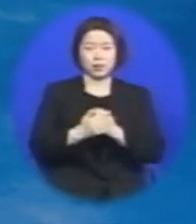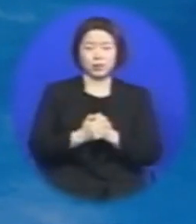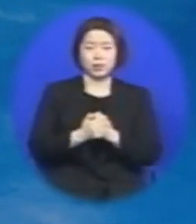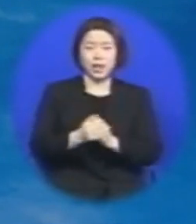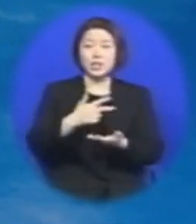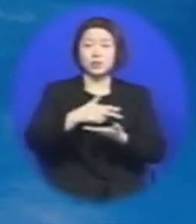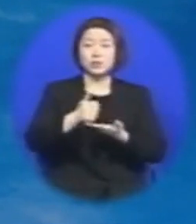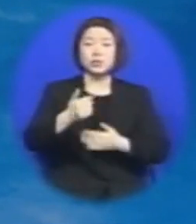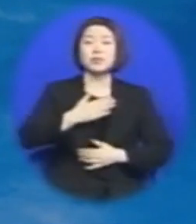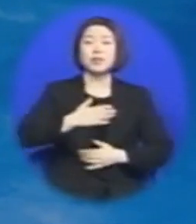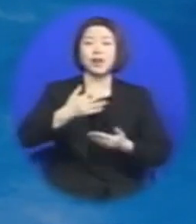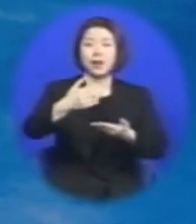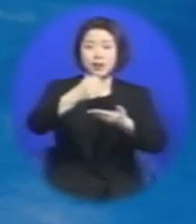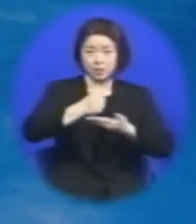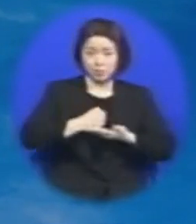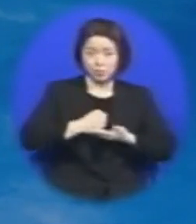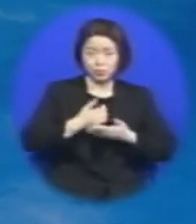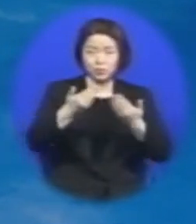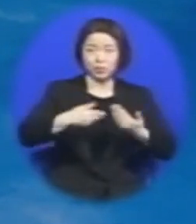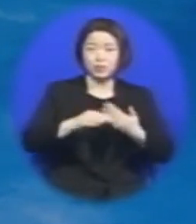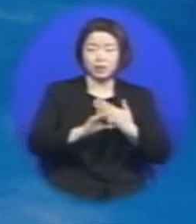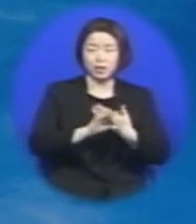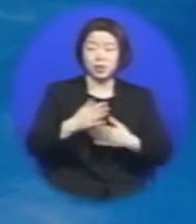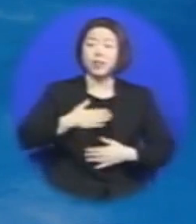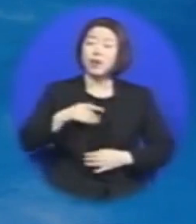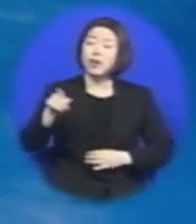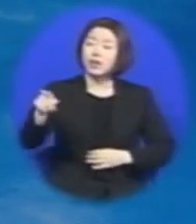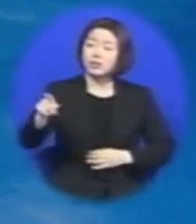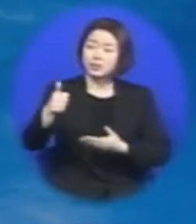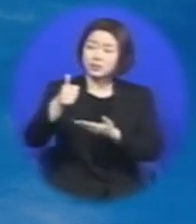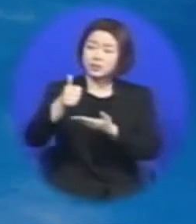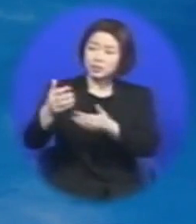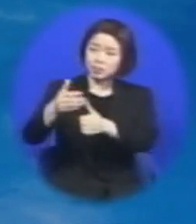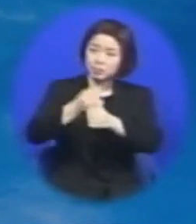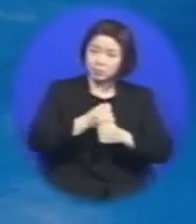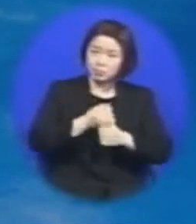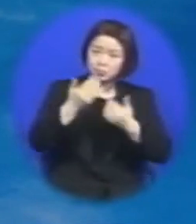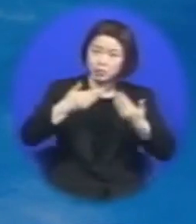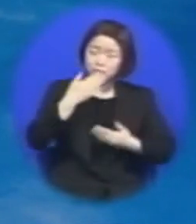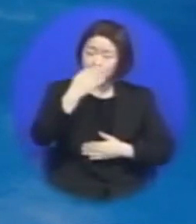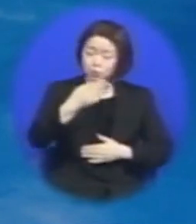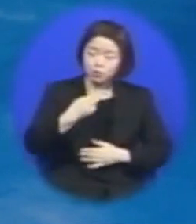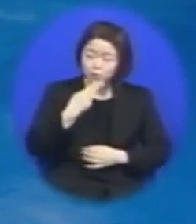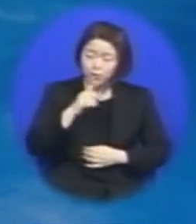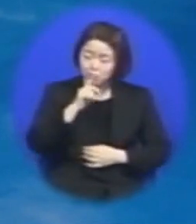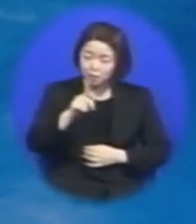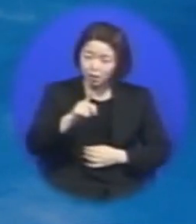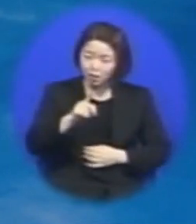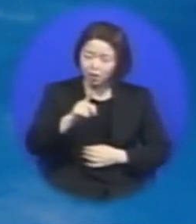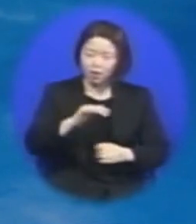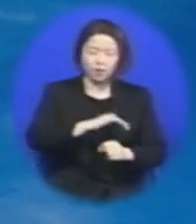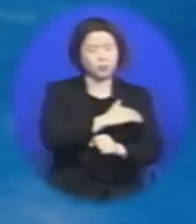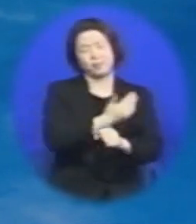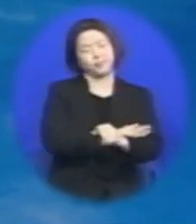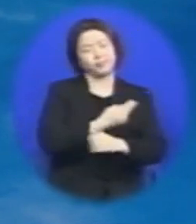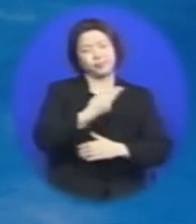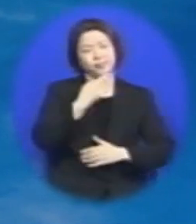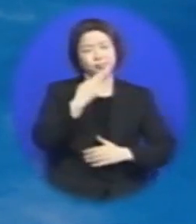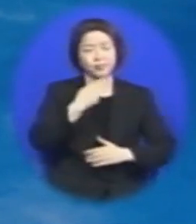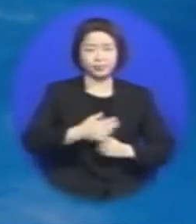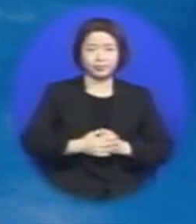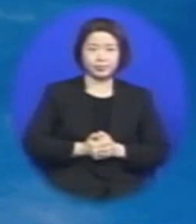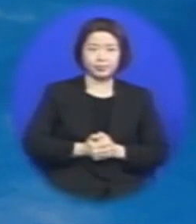받아주셨다 면 내가 그 사람을 받을 수 없다고 말하는 것은 이건 완전히 자격이 없는